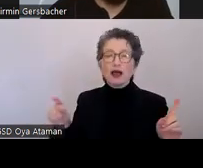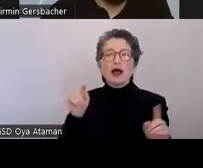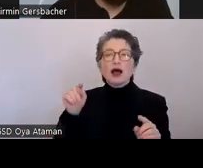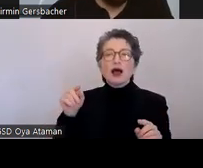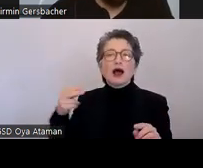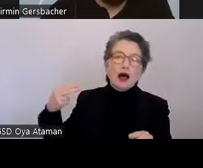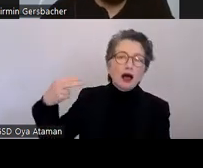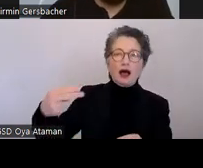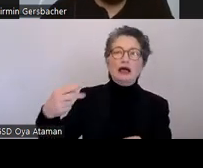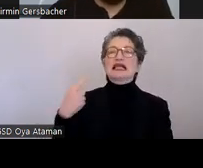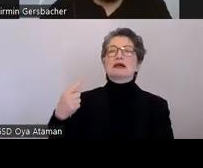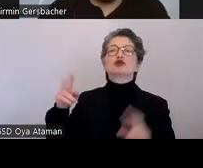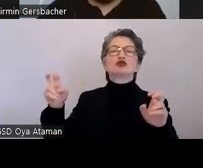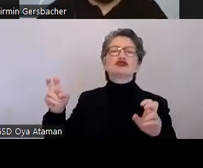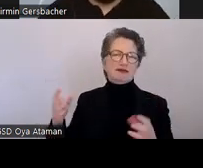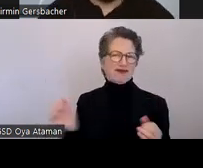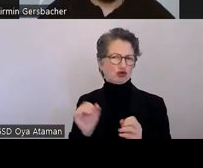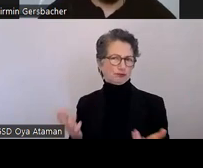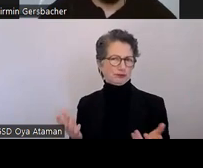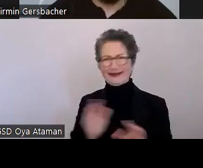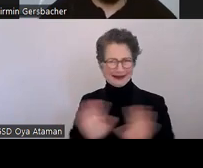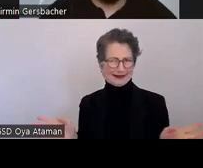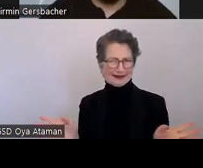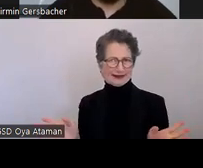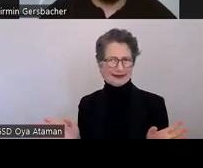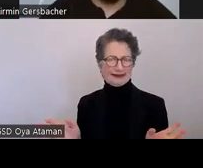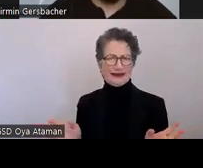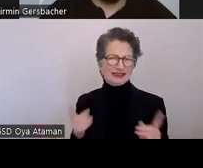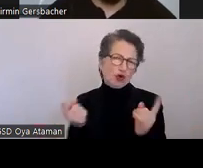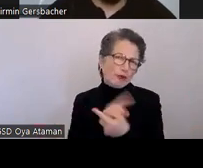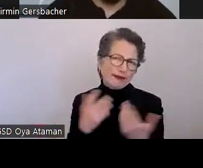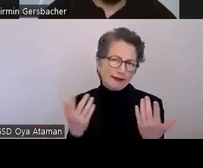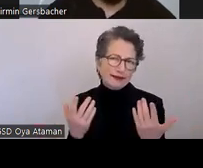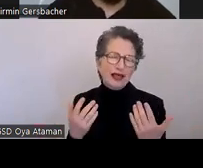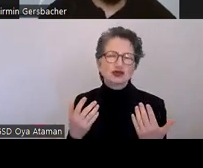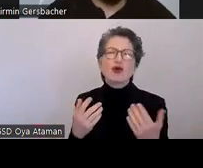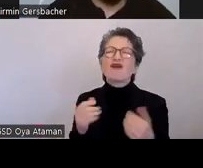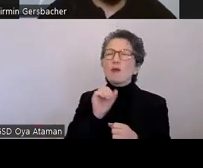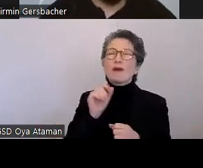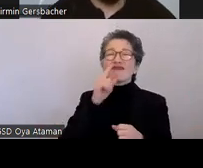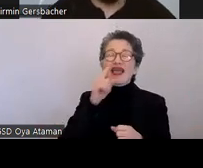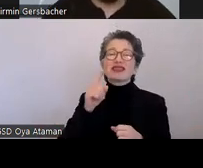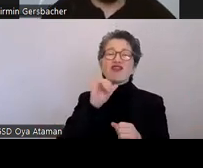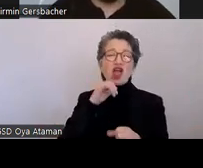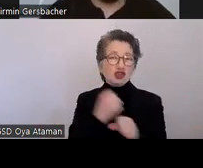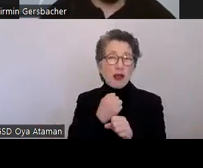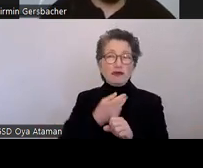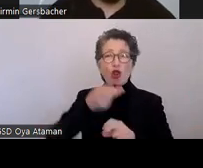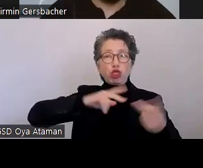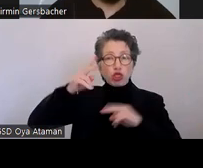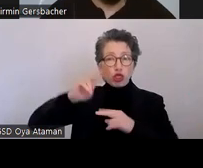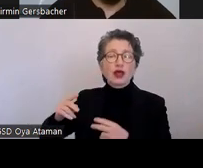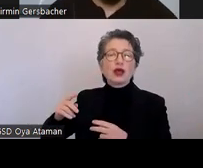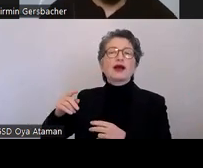werden. Das ist, auch wie wir es davon hatten, macht die ganze Navigation mit dem Screenreader schwierig bis kaputt, wenn man von Überschrift zu